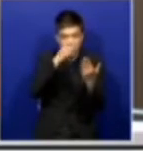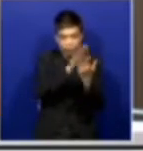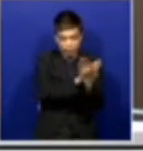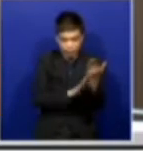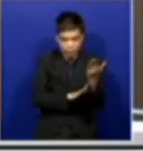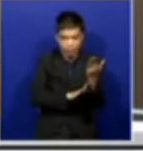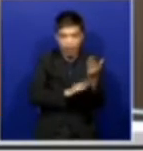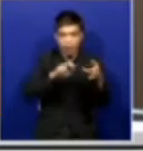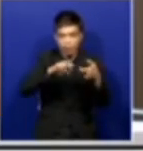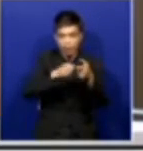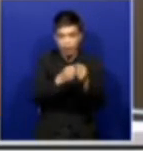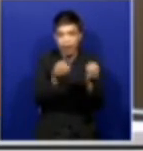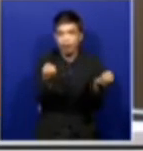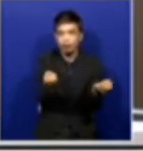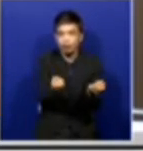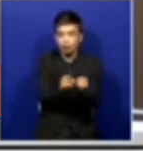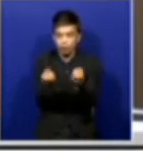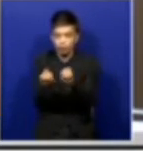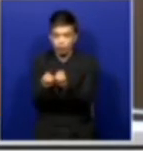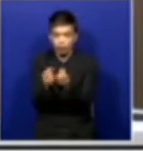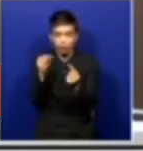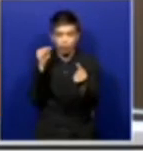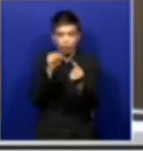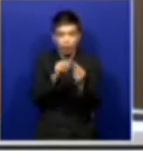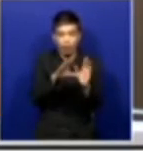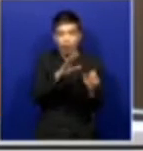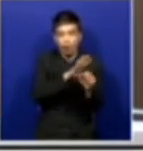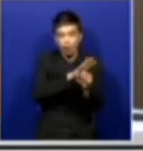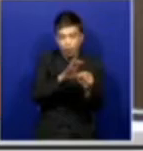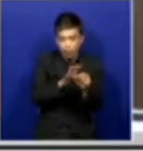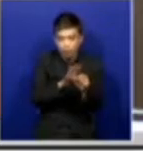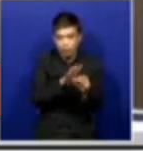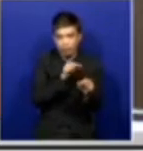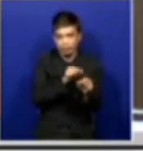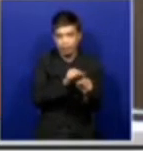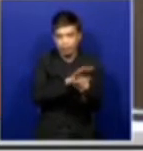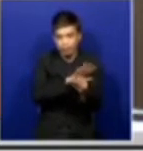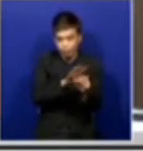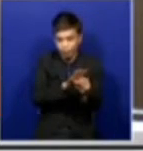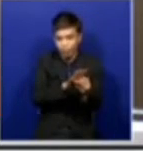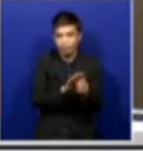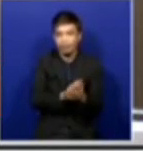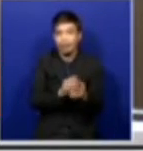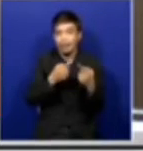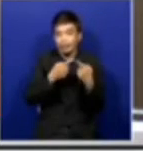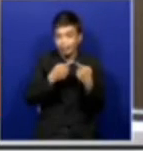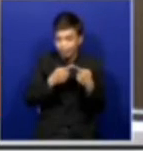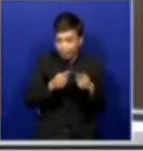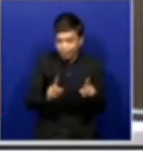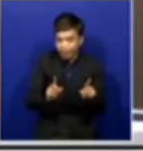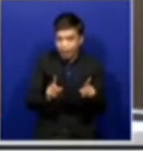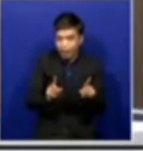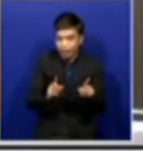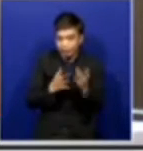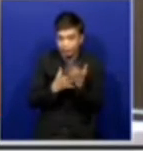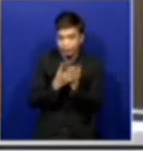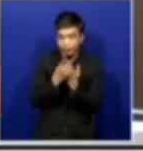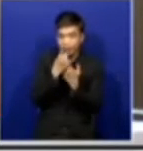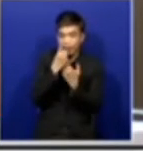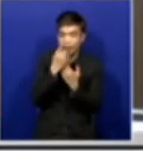าวะโรคติดต่อโควิด2019เนี่ยนะครับแต่เมื่อสัปดาห์ที่